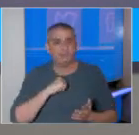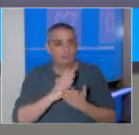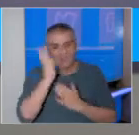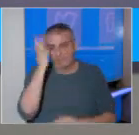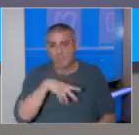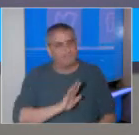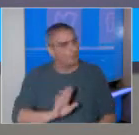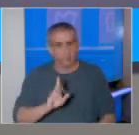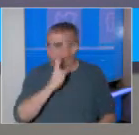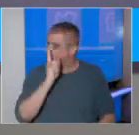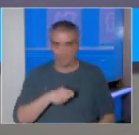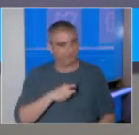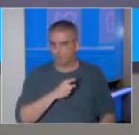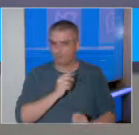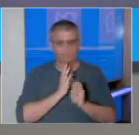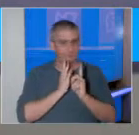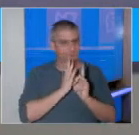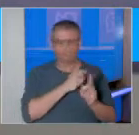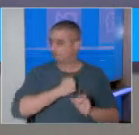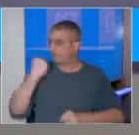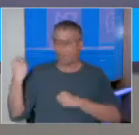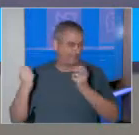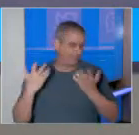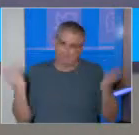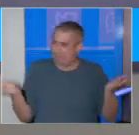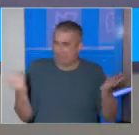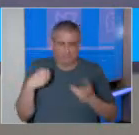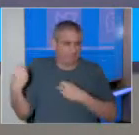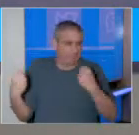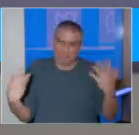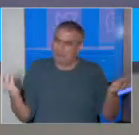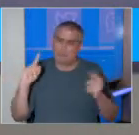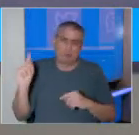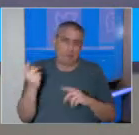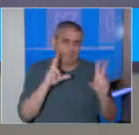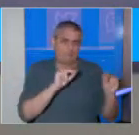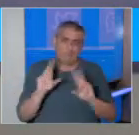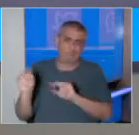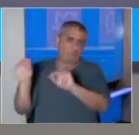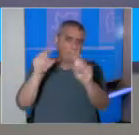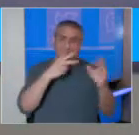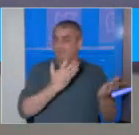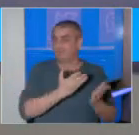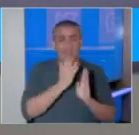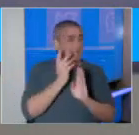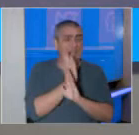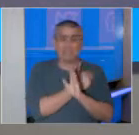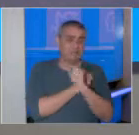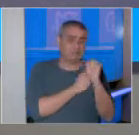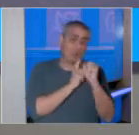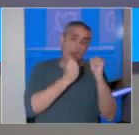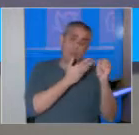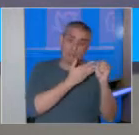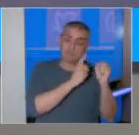היום, שהם לא צריכים ללכת אחרי שמאל ימין, גם אין כל כך שמאל ימין כרגע, כולם פחות או יותר מהצד הכי שמאלי, אולי לא